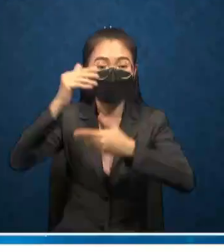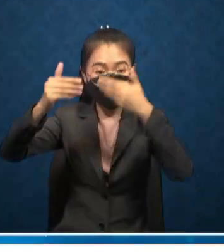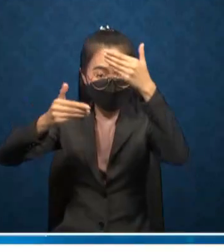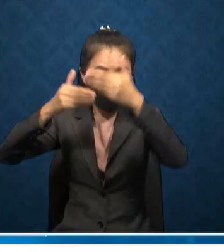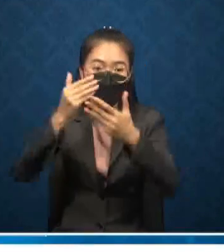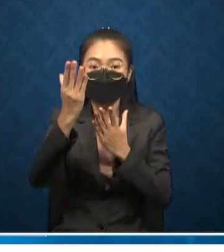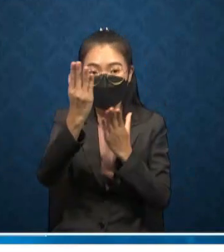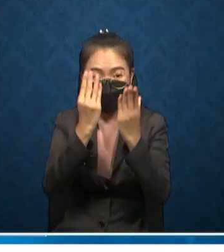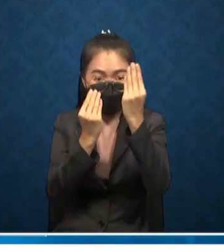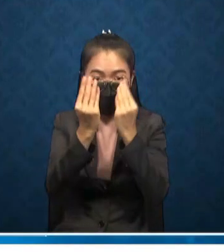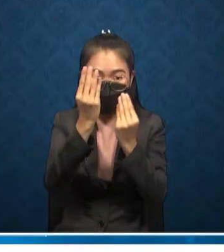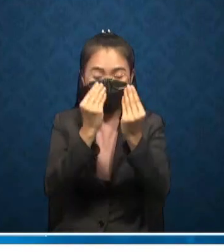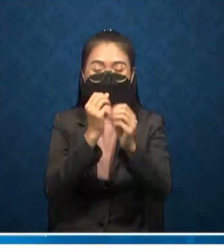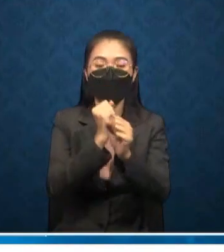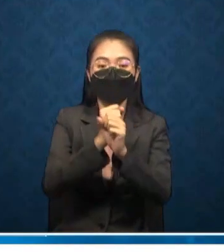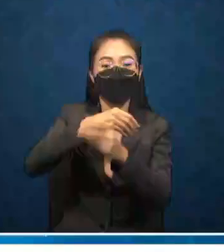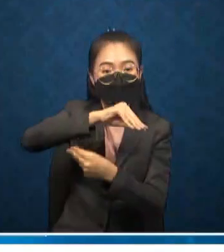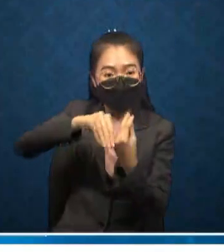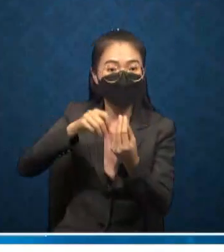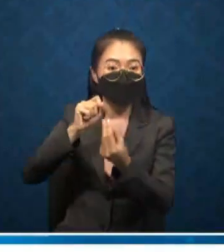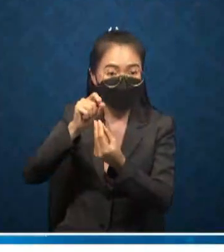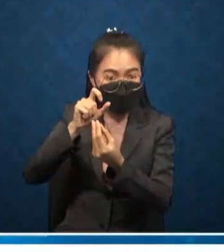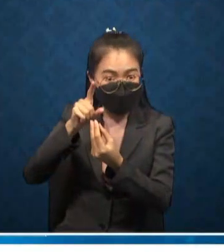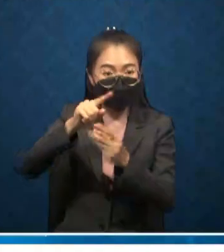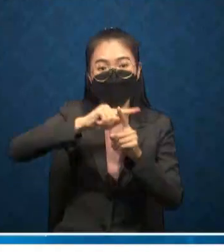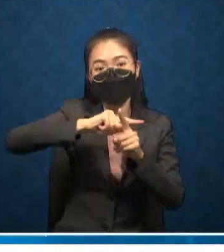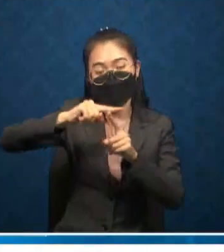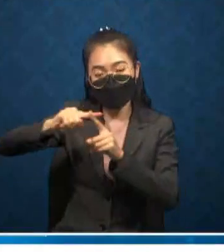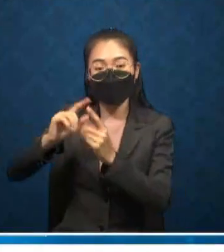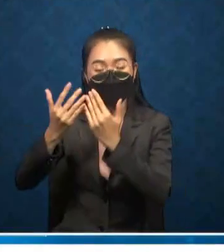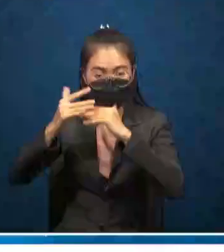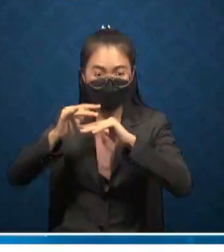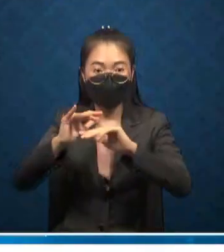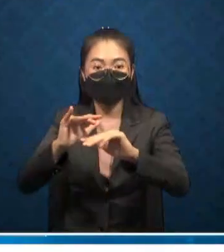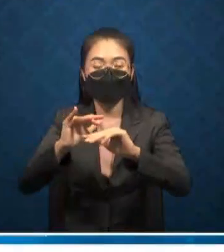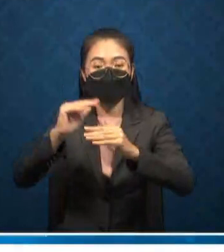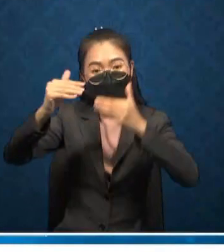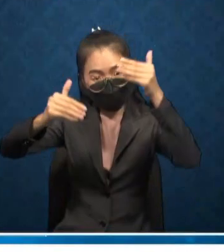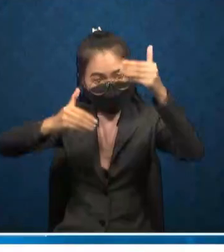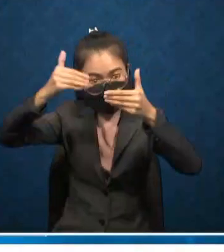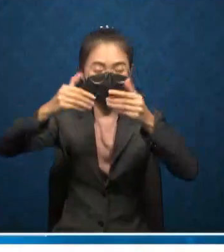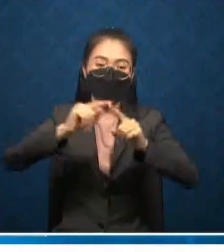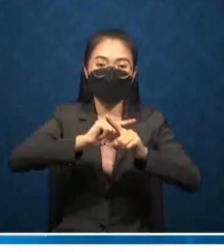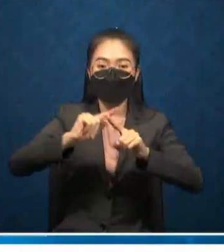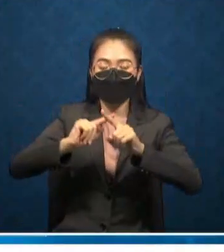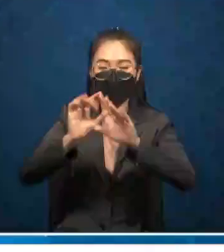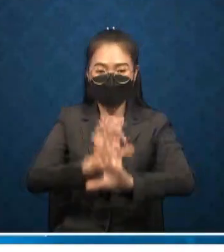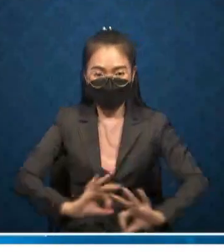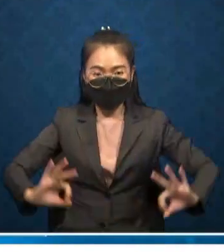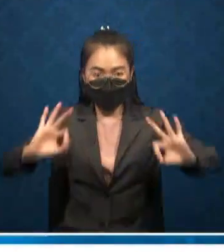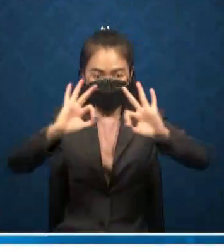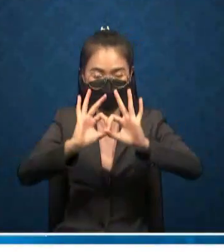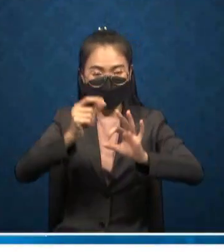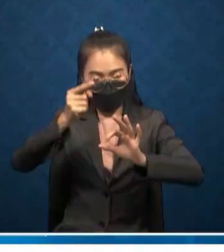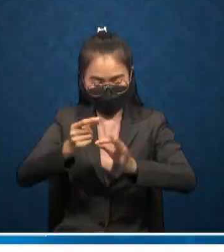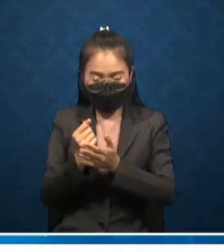การสร้างเศรษฐกิจชุมชนแบบรวนนาการและกิจกรรมสำคัญที่ต้องเร่งรัด